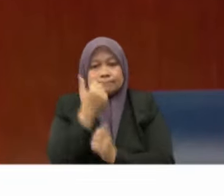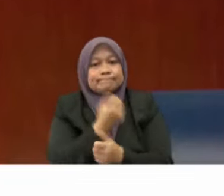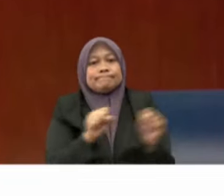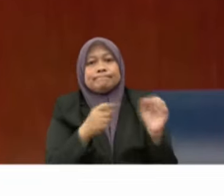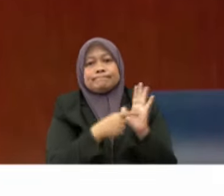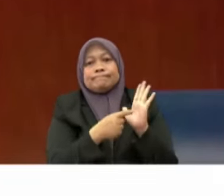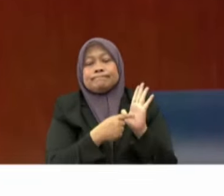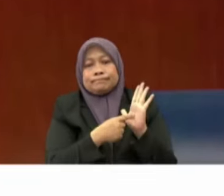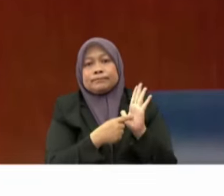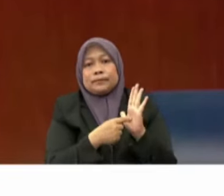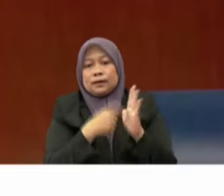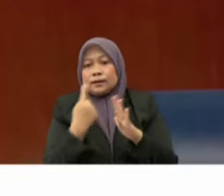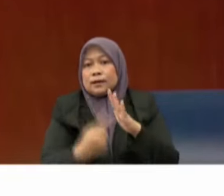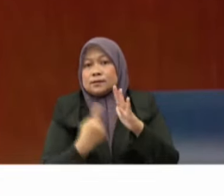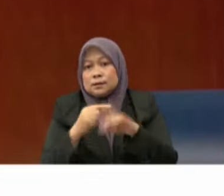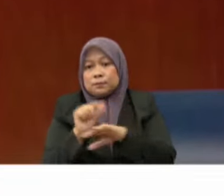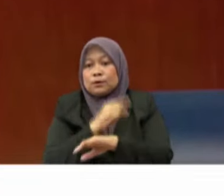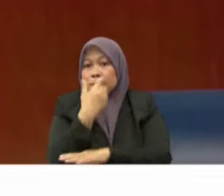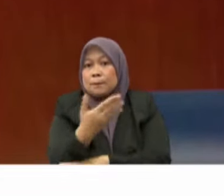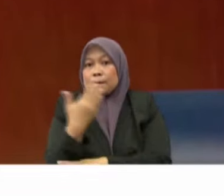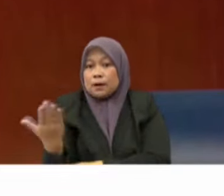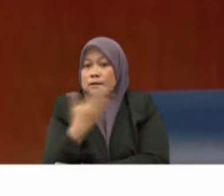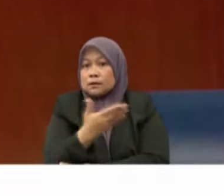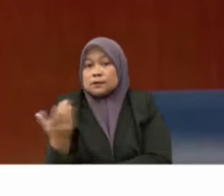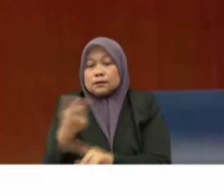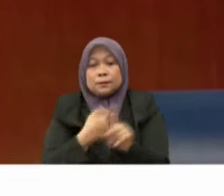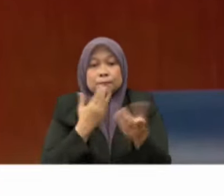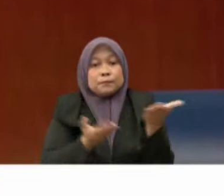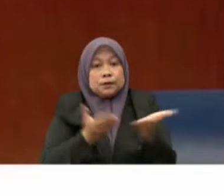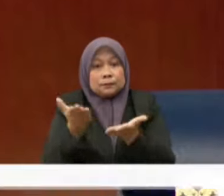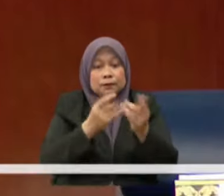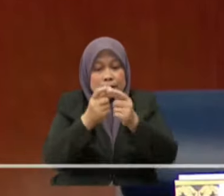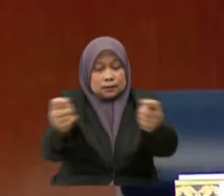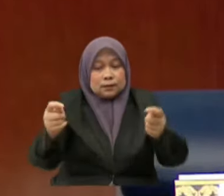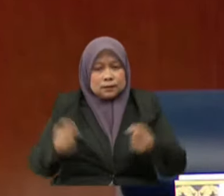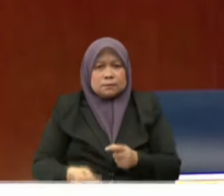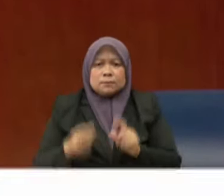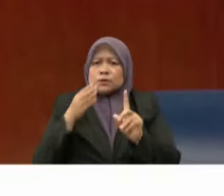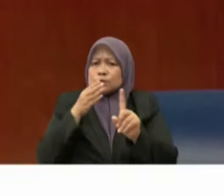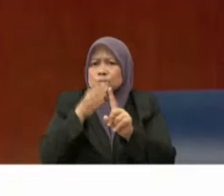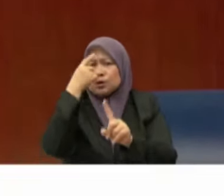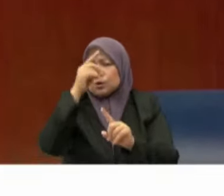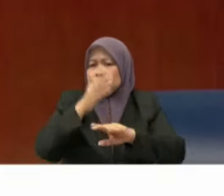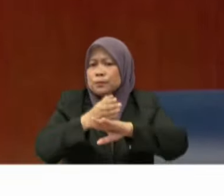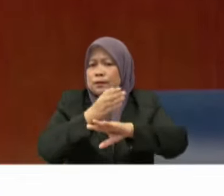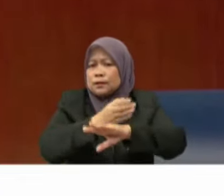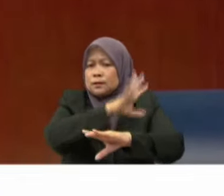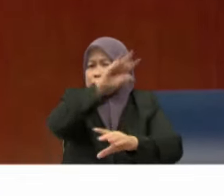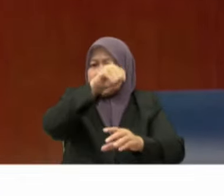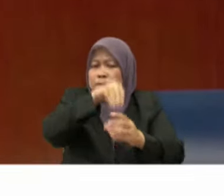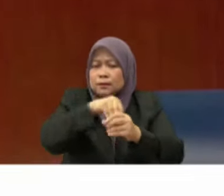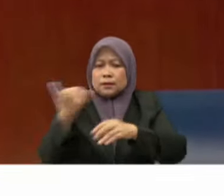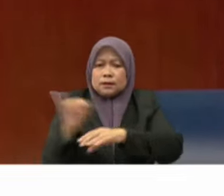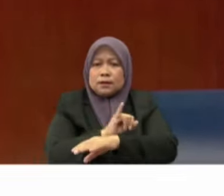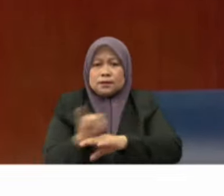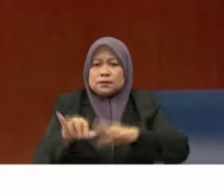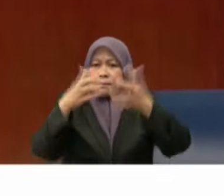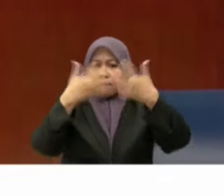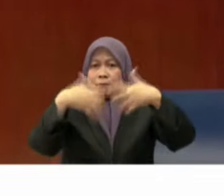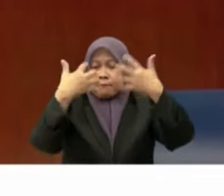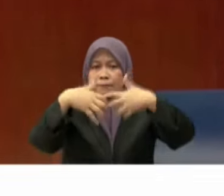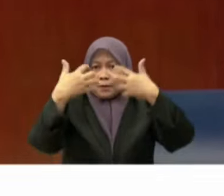antaranya dasar penggunaan bahan atau Balangan tapi mata yang tepat dan yang bertujuan untuk meningkatkan pelibatan indikasi penghilangan